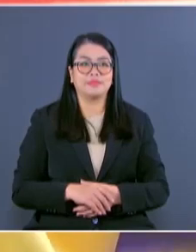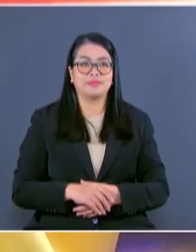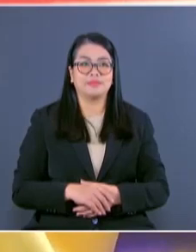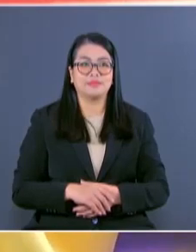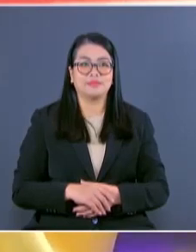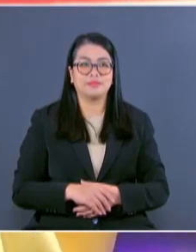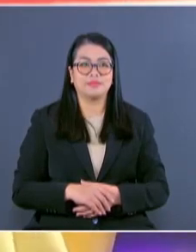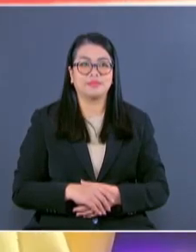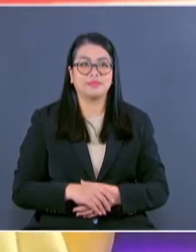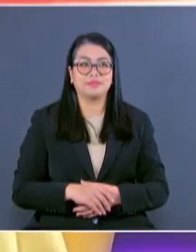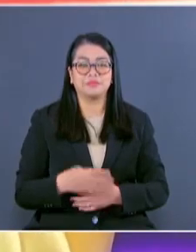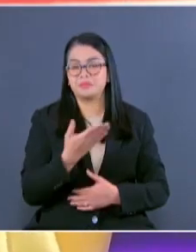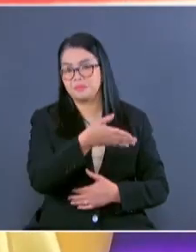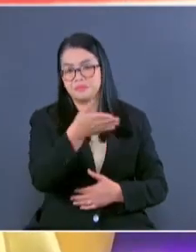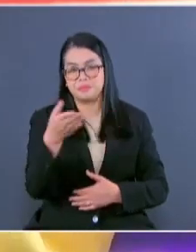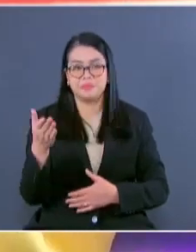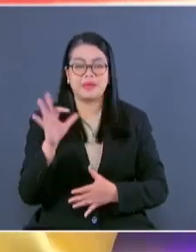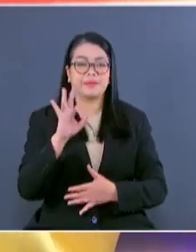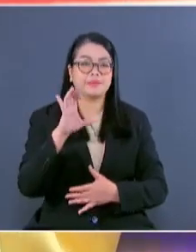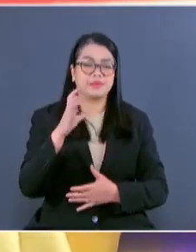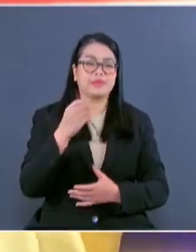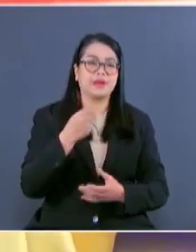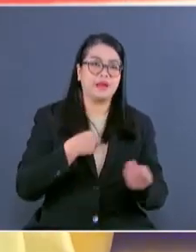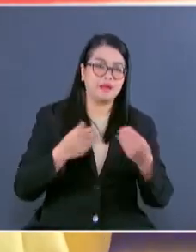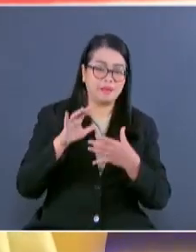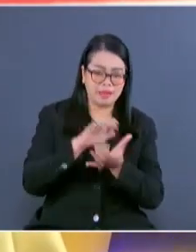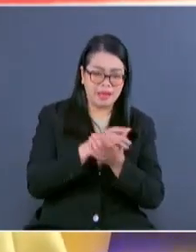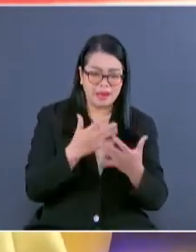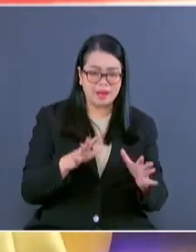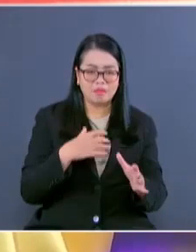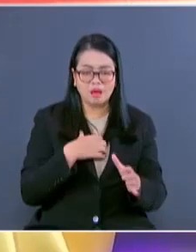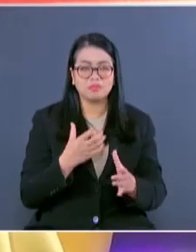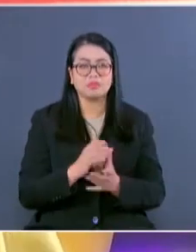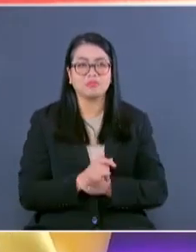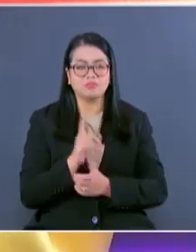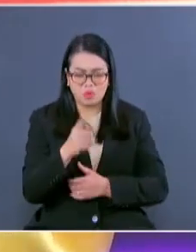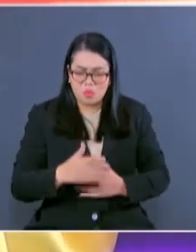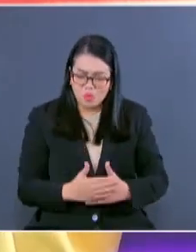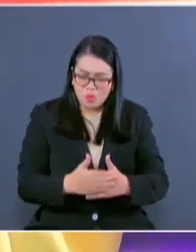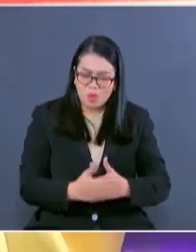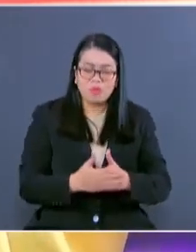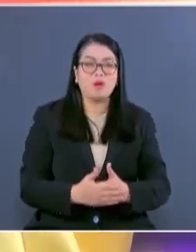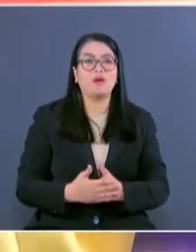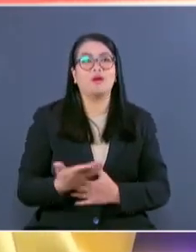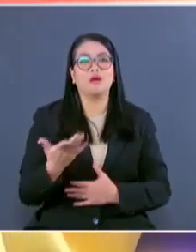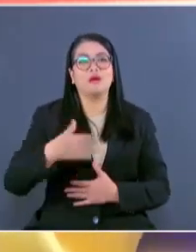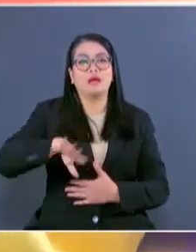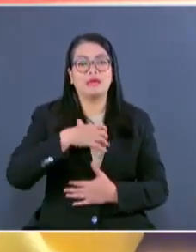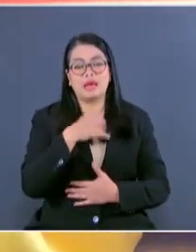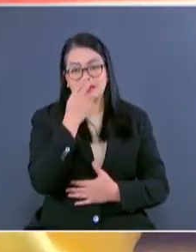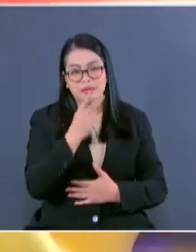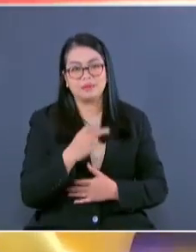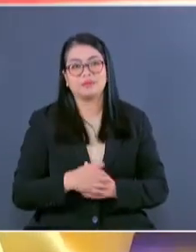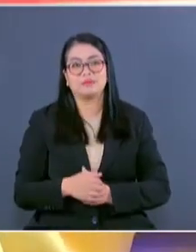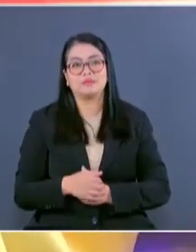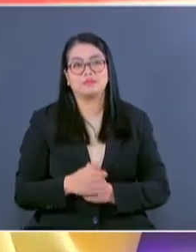แล้วก็ด้วยความที่หลายๆคนคือแฟนคลับเขาก็อยากแบบพอแต่งงานเสร็จปุ๊บมันต้องมีน้องเลยนะอะไรหลายๆคนเขาก็อยากเห็นเขาก็แบ